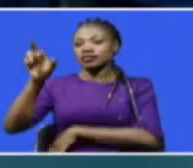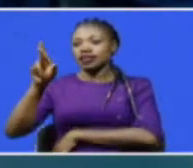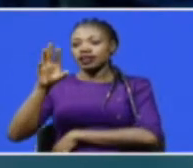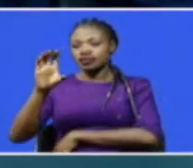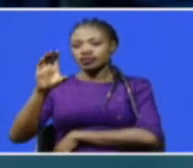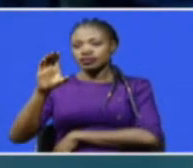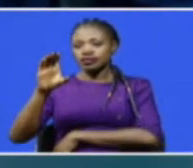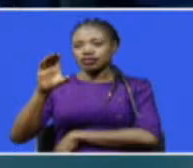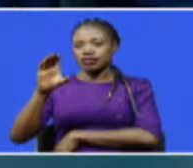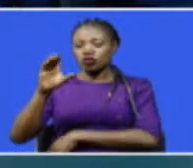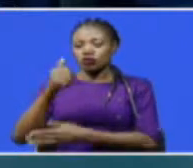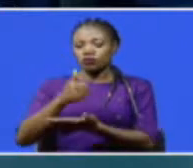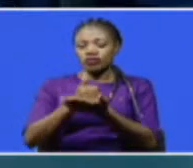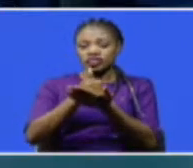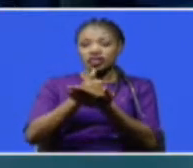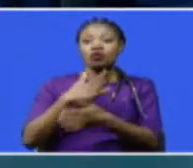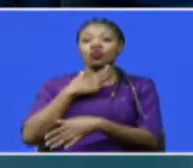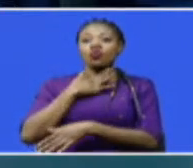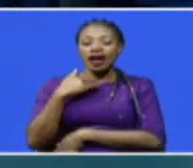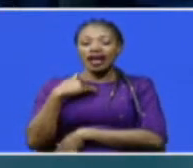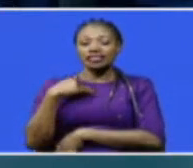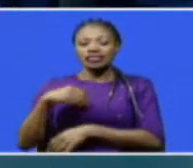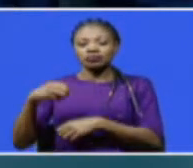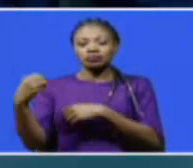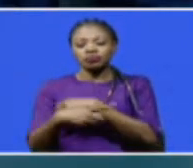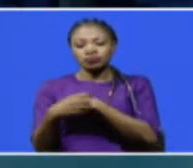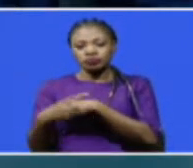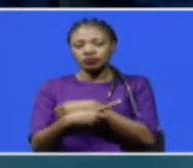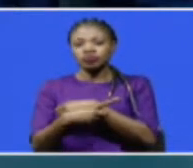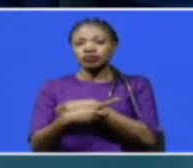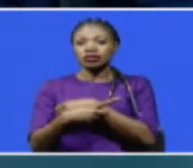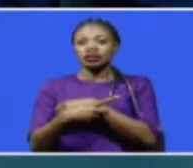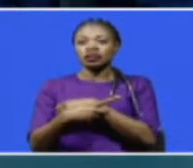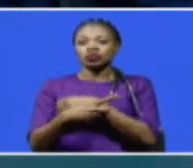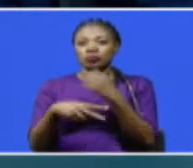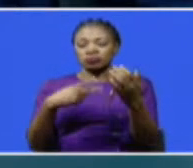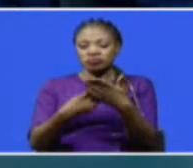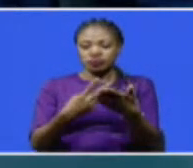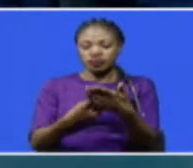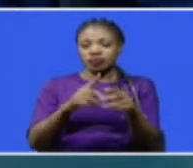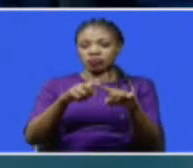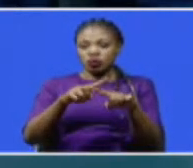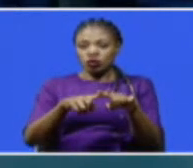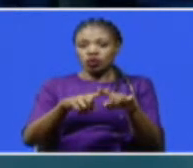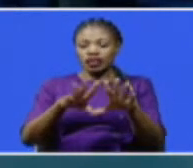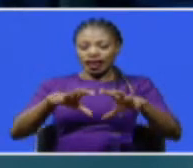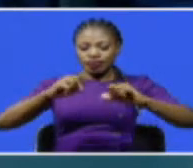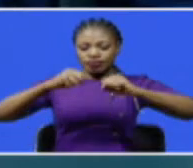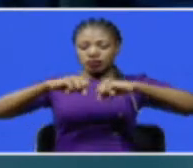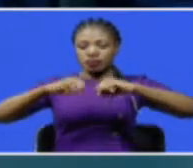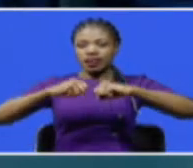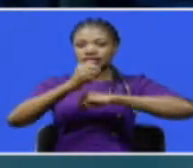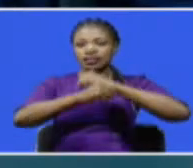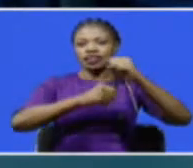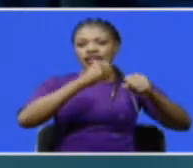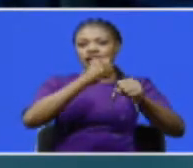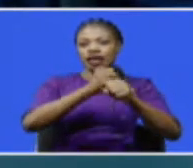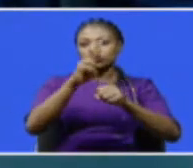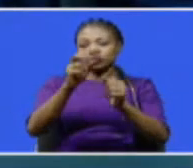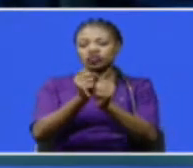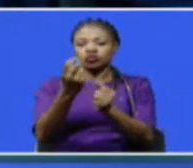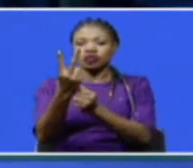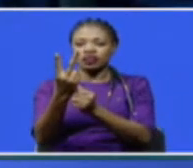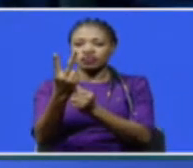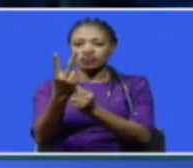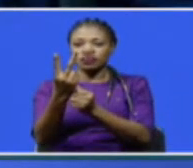nchini SRC kutaka mishahara yao iratibiwe kulingana na mkataba ulioafikiwa mwaka 2012. Huyu